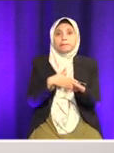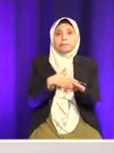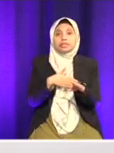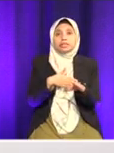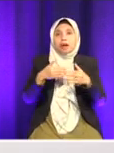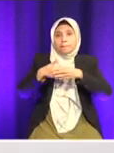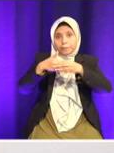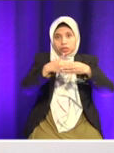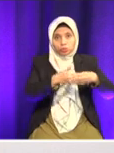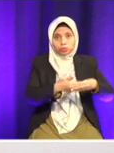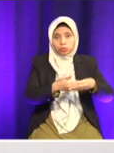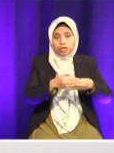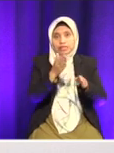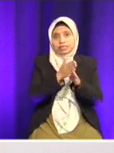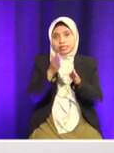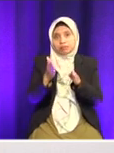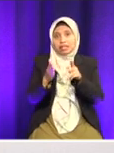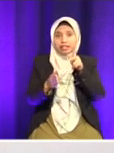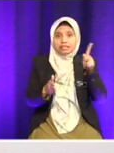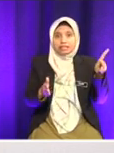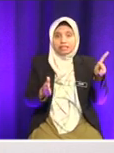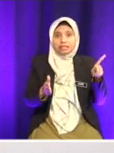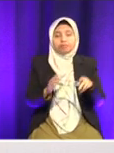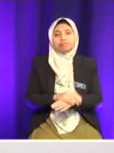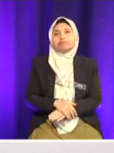panduan di sebelah kiri itu menarik